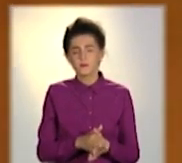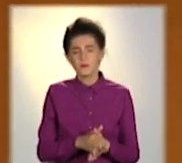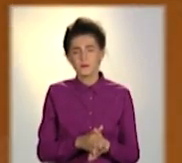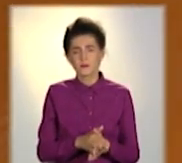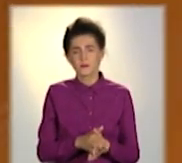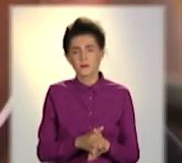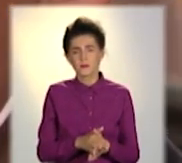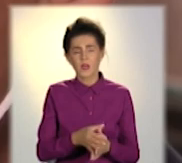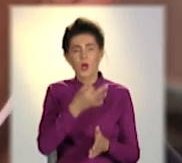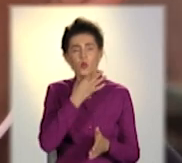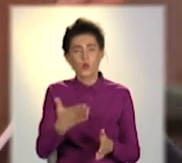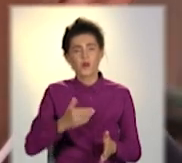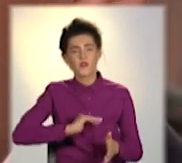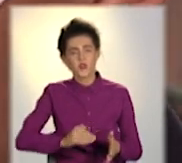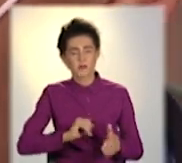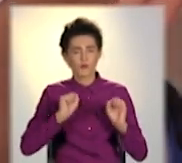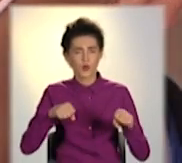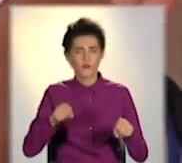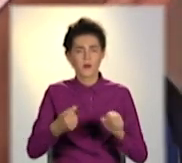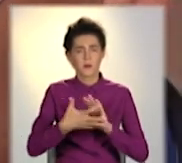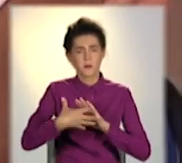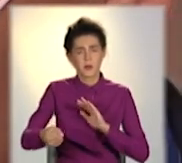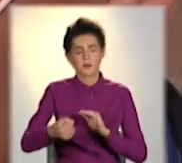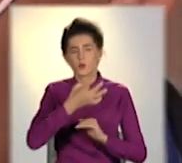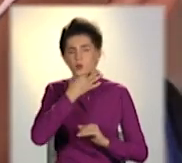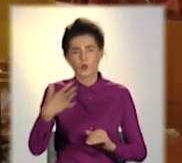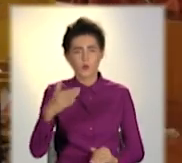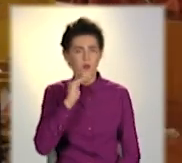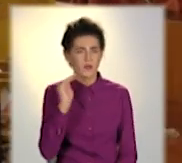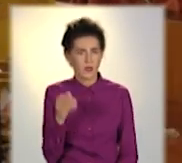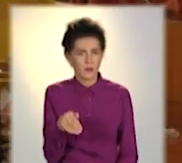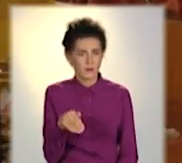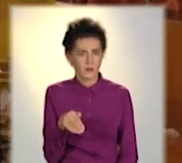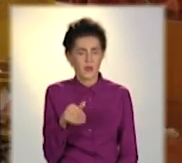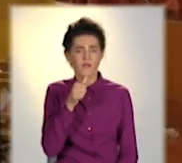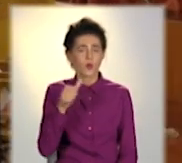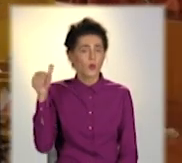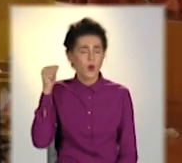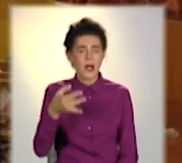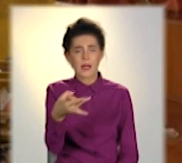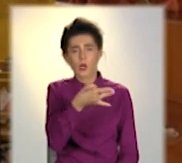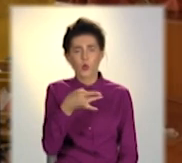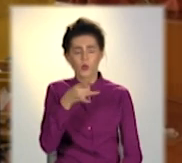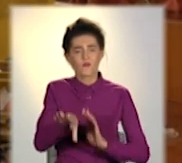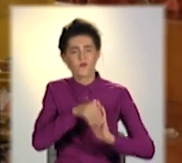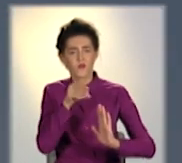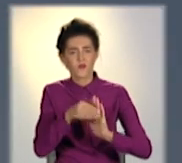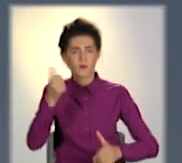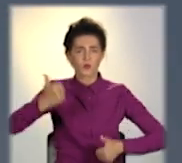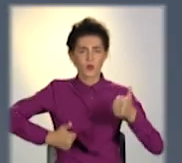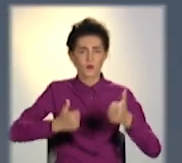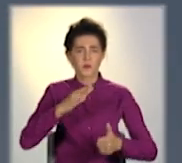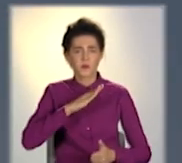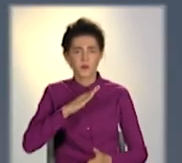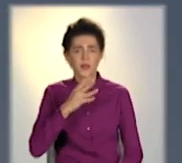любая фирма будет набирать сюда, конечно, профессионалов. Торік рік на регіональних відбіркових змаганнях одразу у